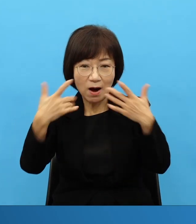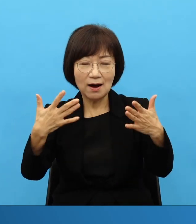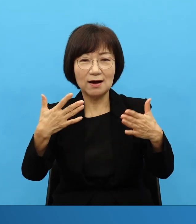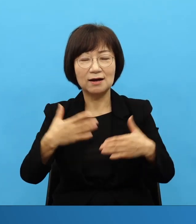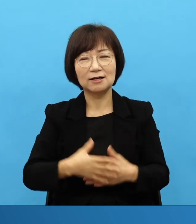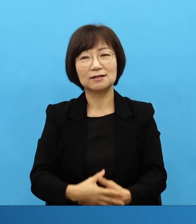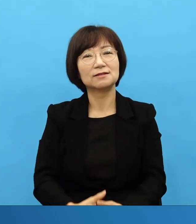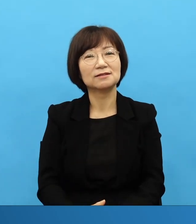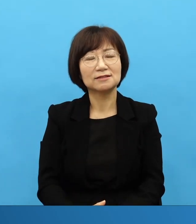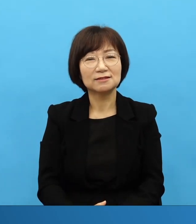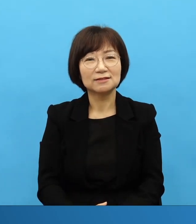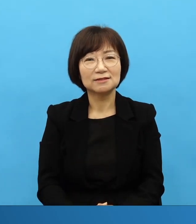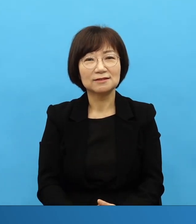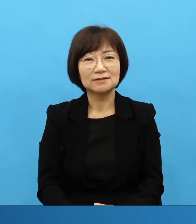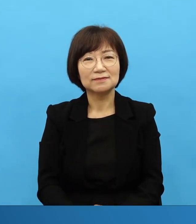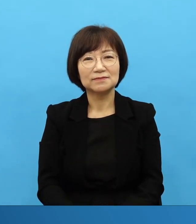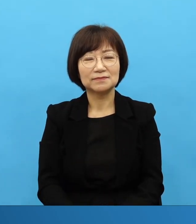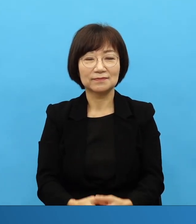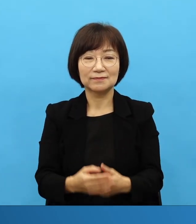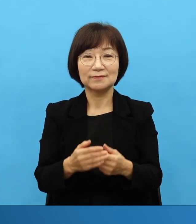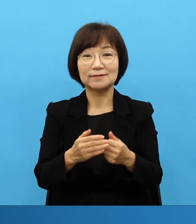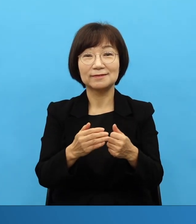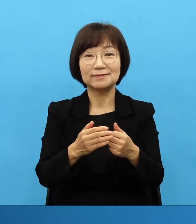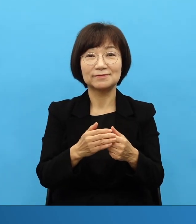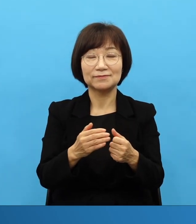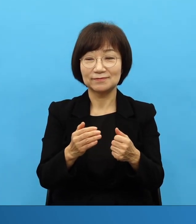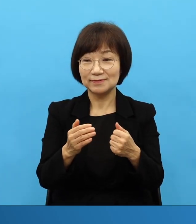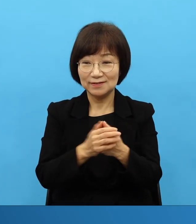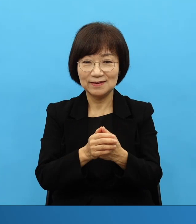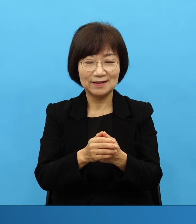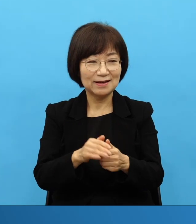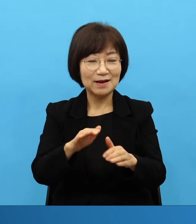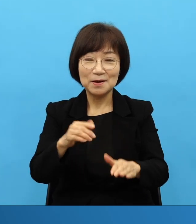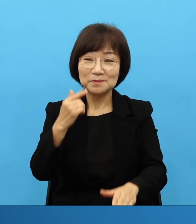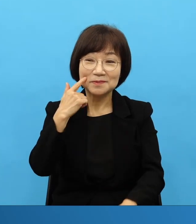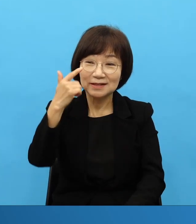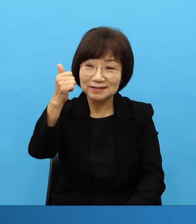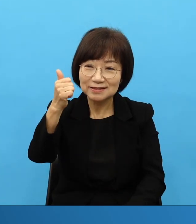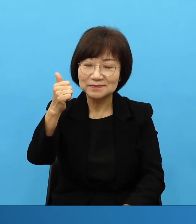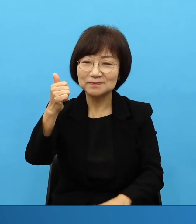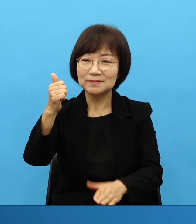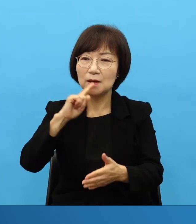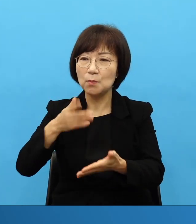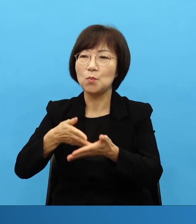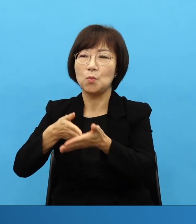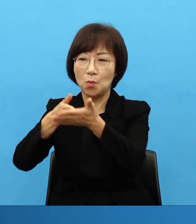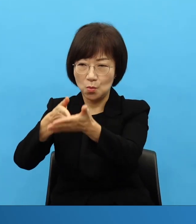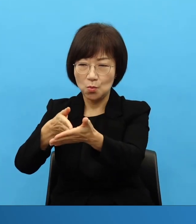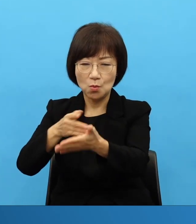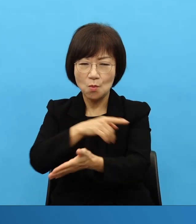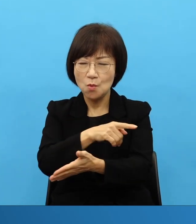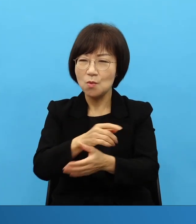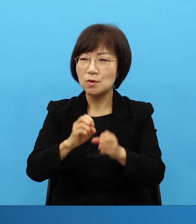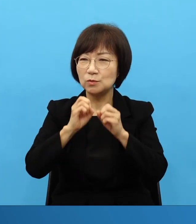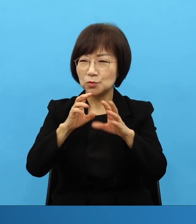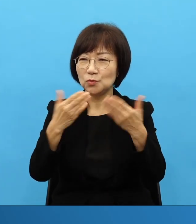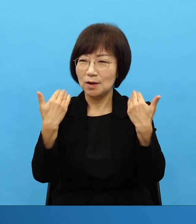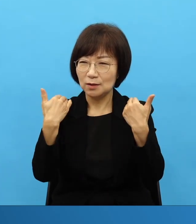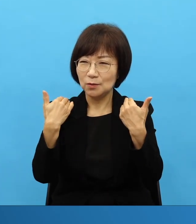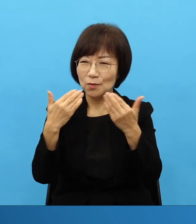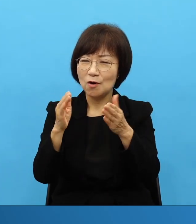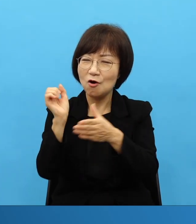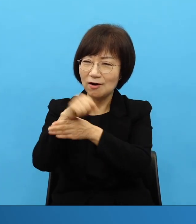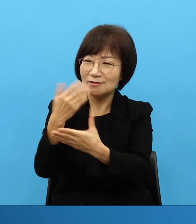I was convinced that there are 그래서 people like that. 목사님께 얘기하고 급하게 시작한 게요. 전도 학교였습니다. So what I truly talked to my pastor about and quickly started